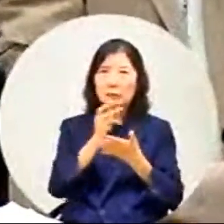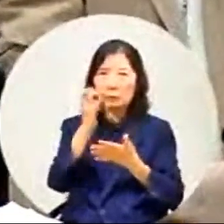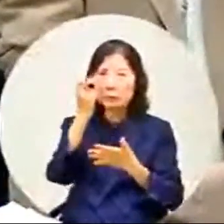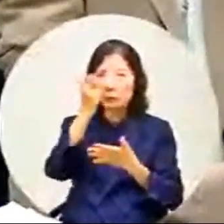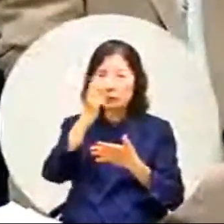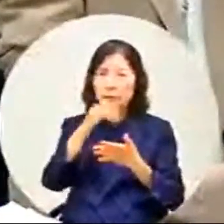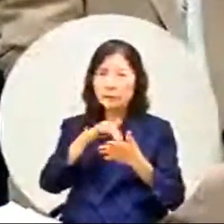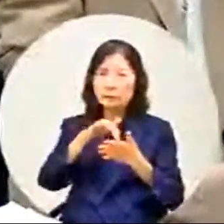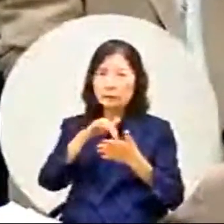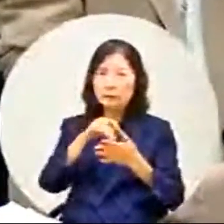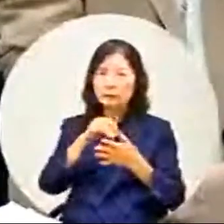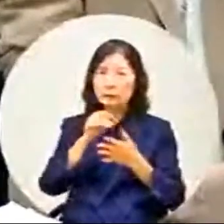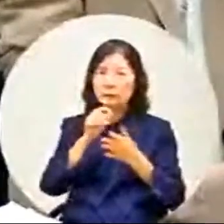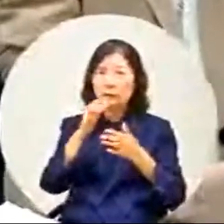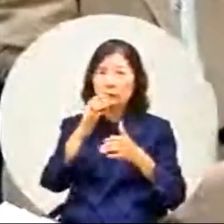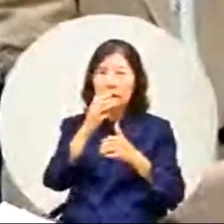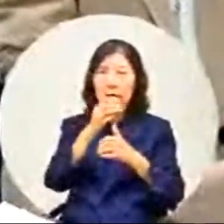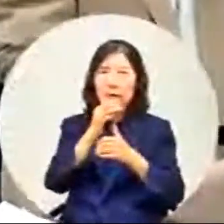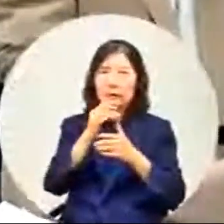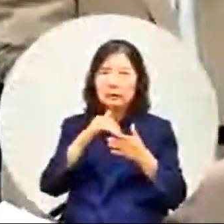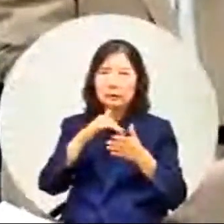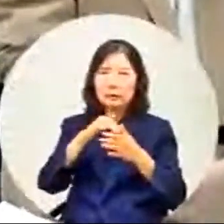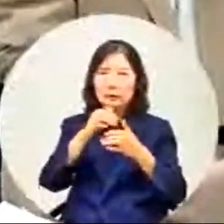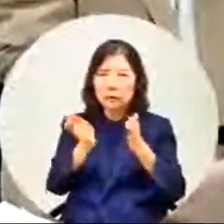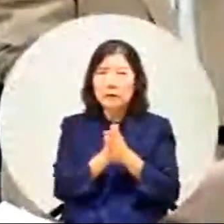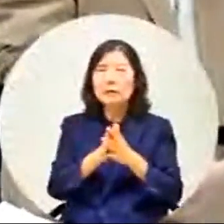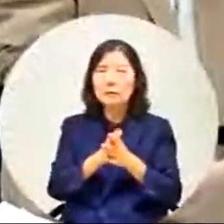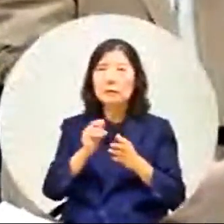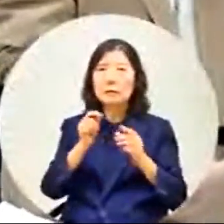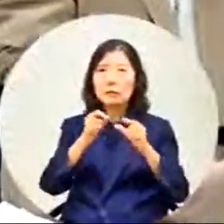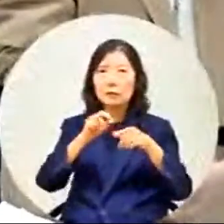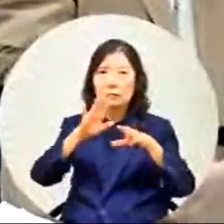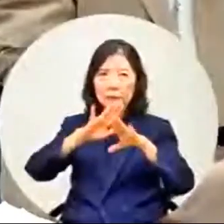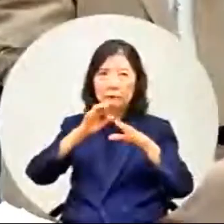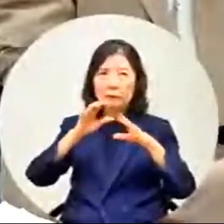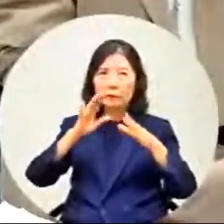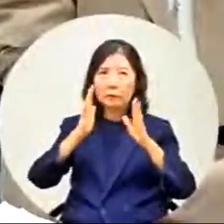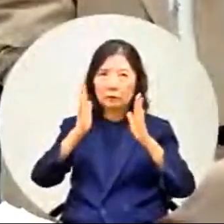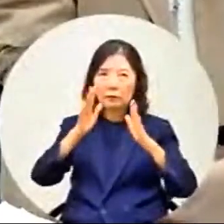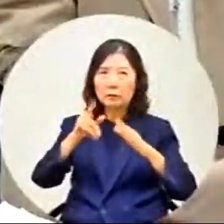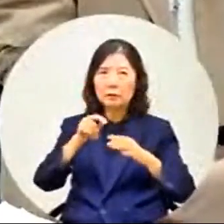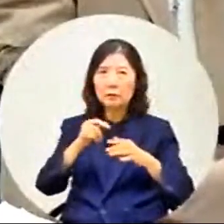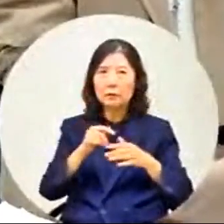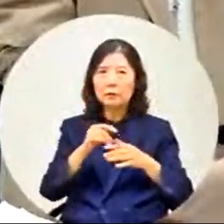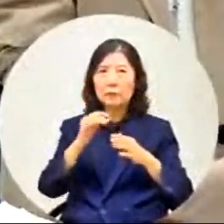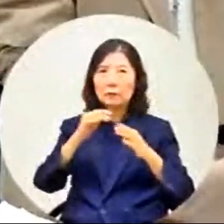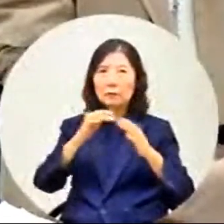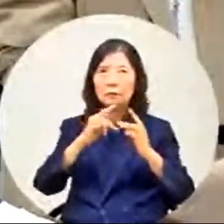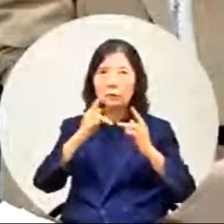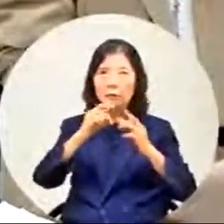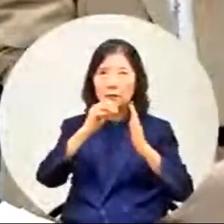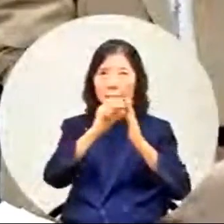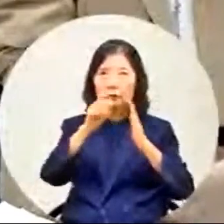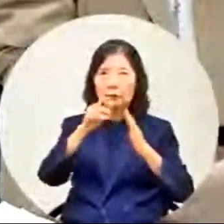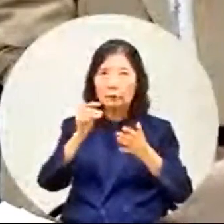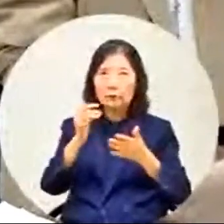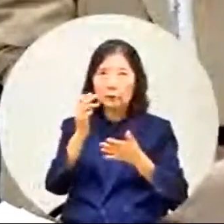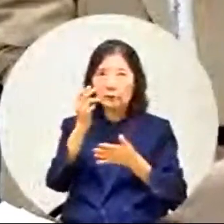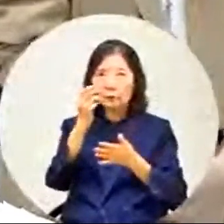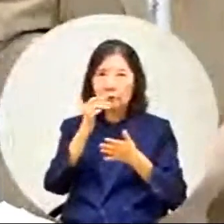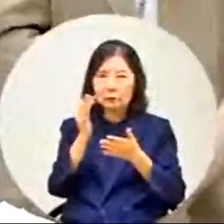核各位的状况。我们来看看我们捷运局在审计处中怎么看你们捷运局的各个计